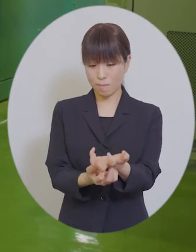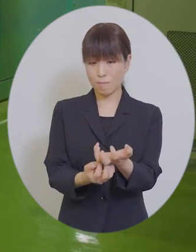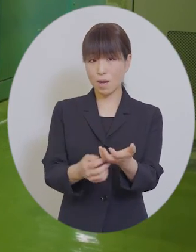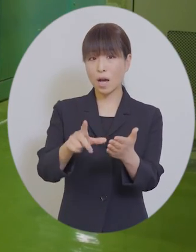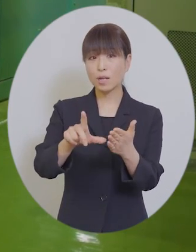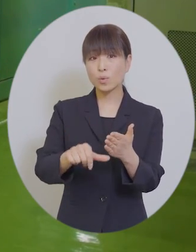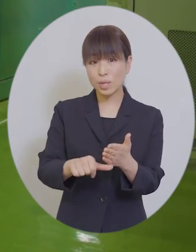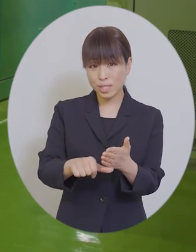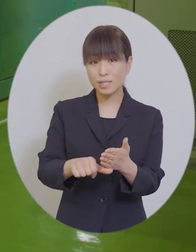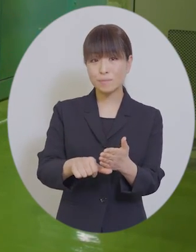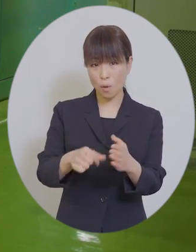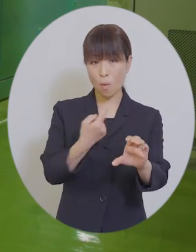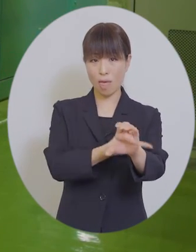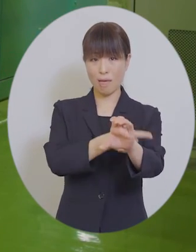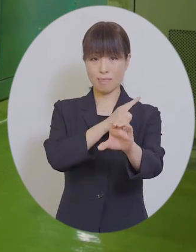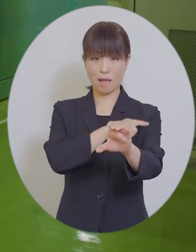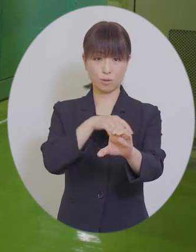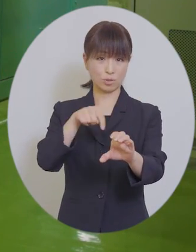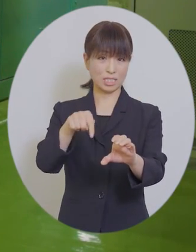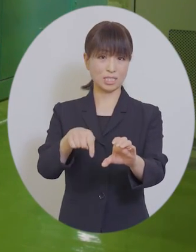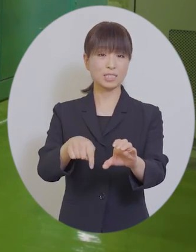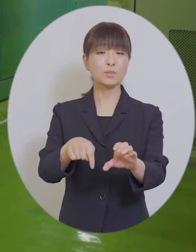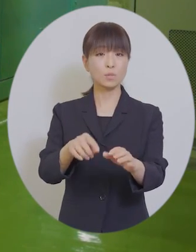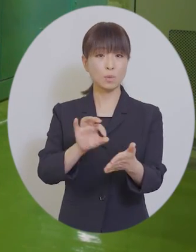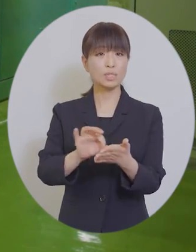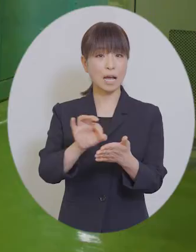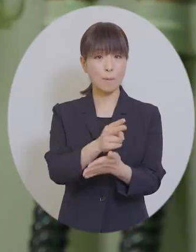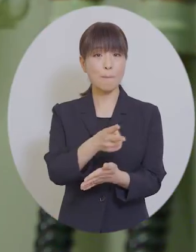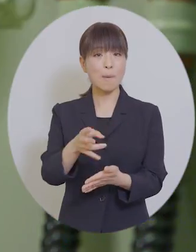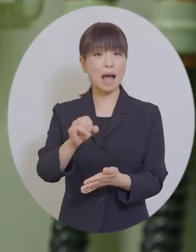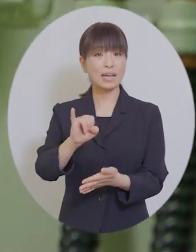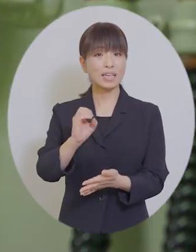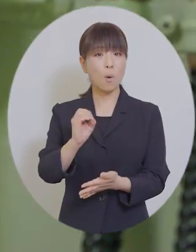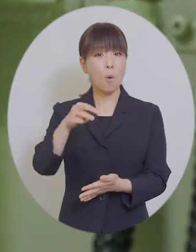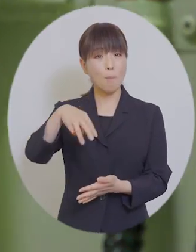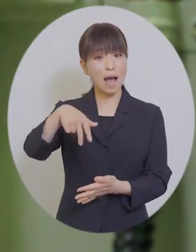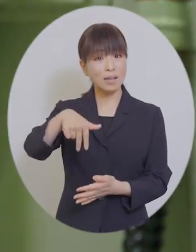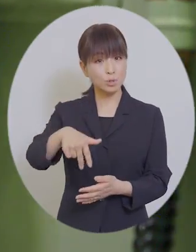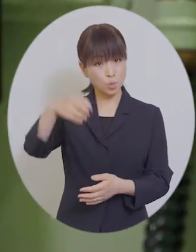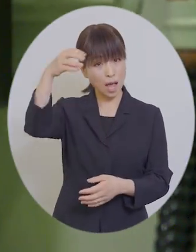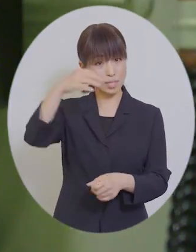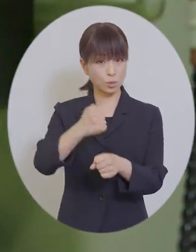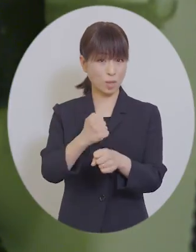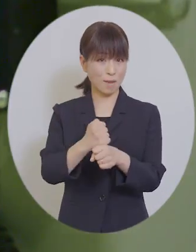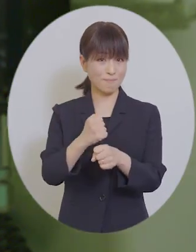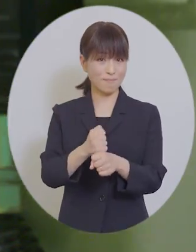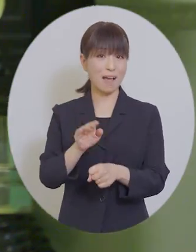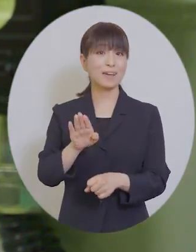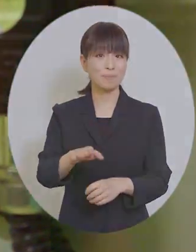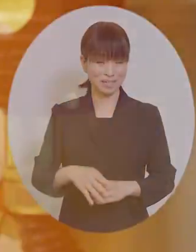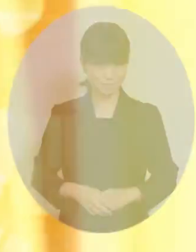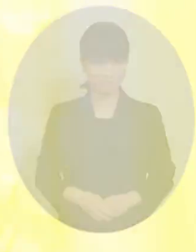熱エネルギーを利用して発電するバイオマス発電を行っています。